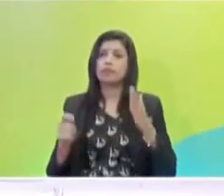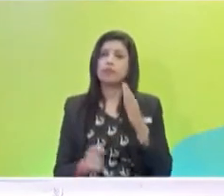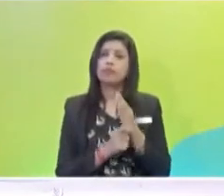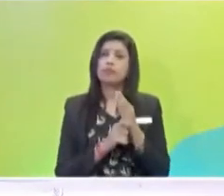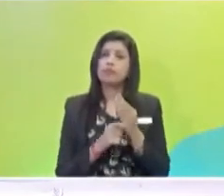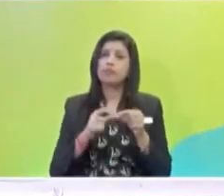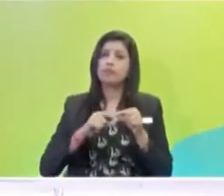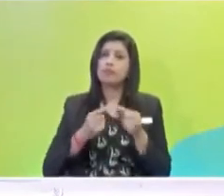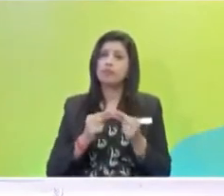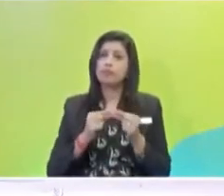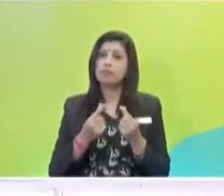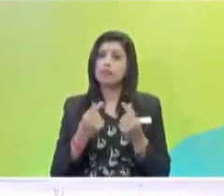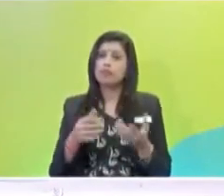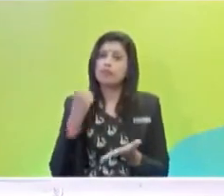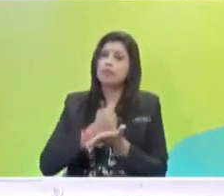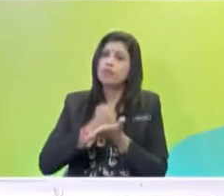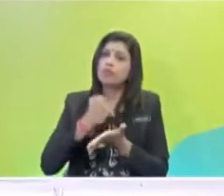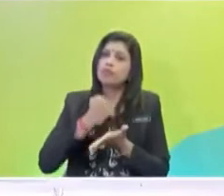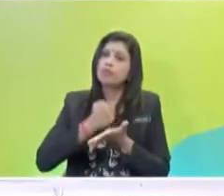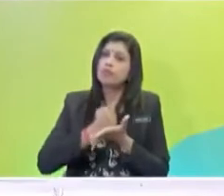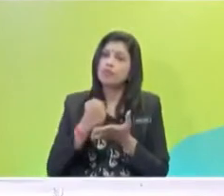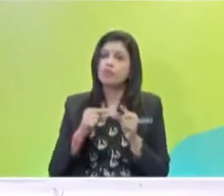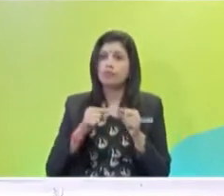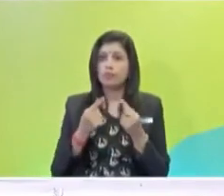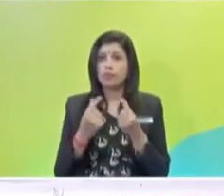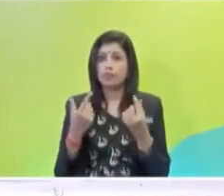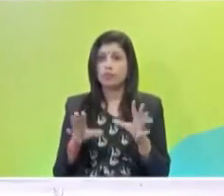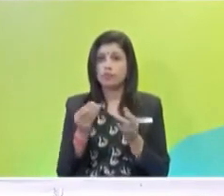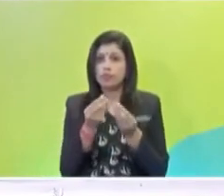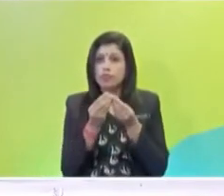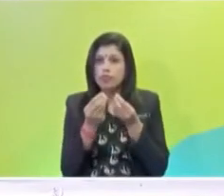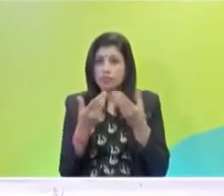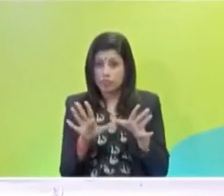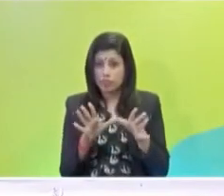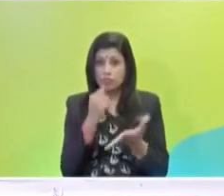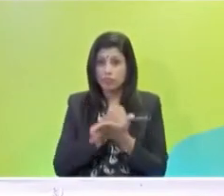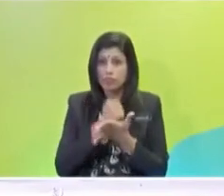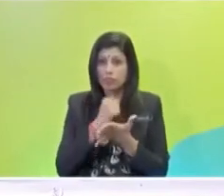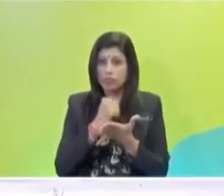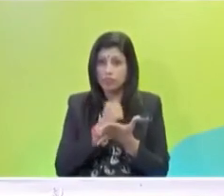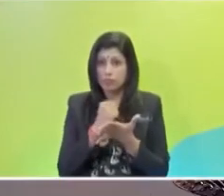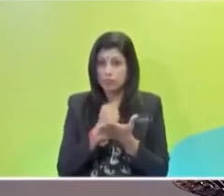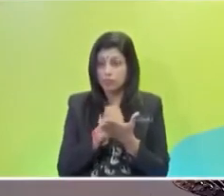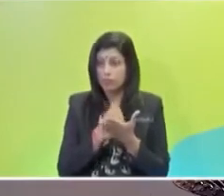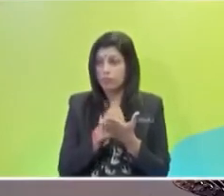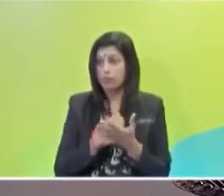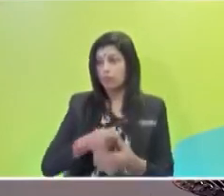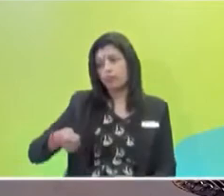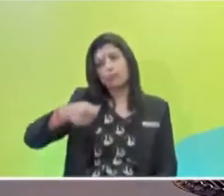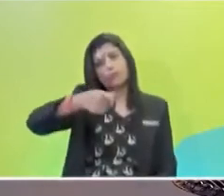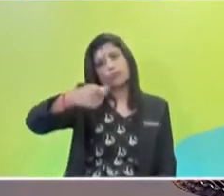telah ditumbuk untuk menambahkan lagi keenakan rojak kita. Nak tambah dia